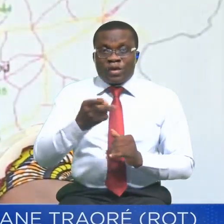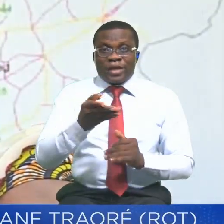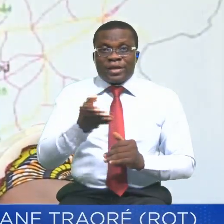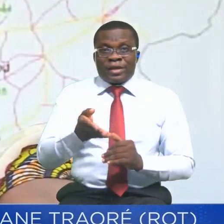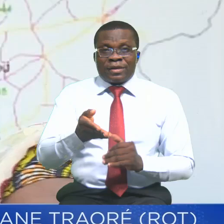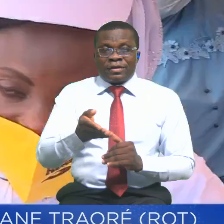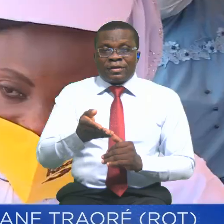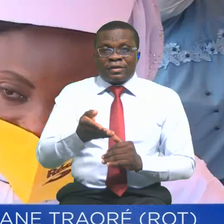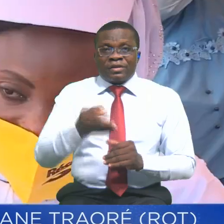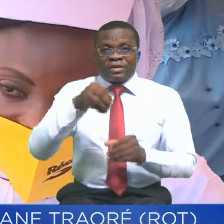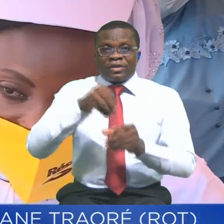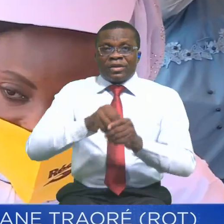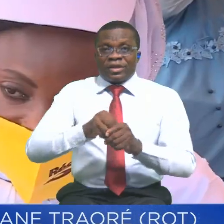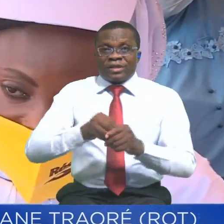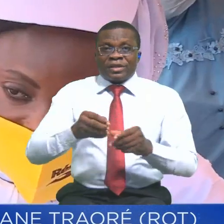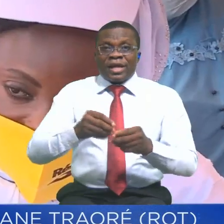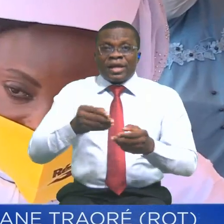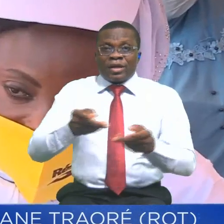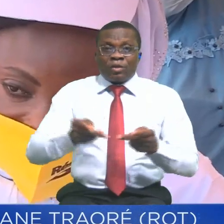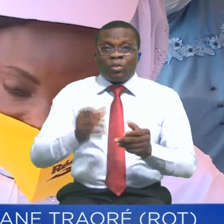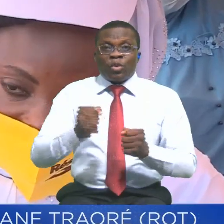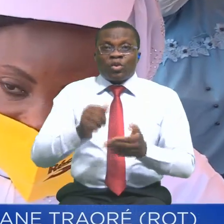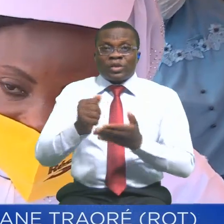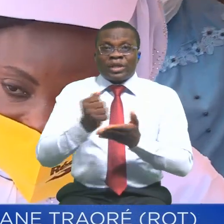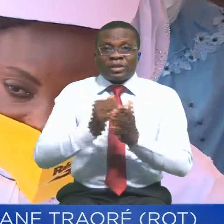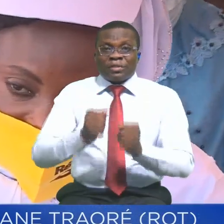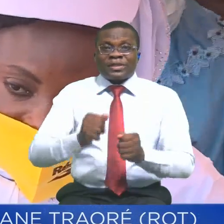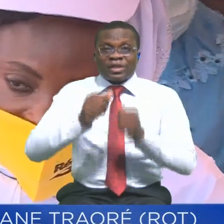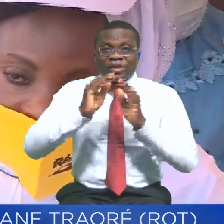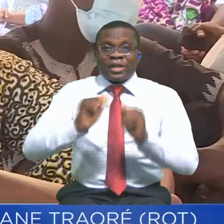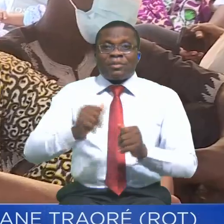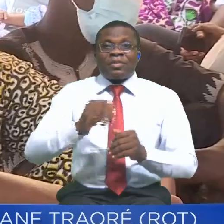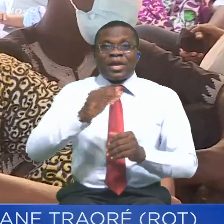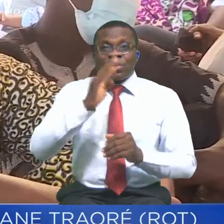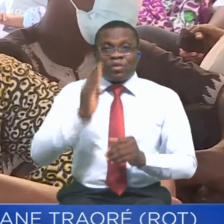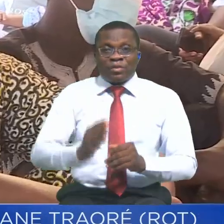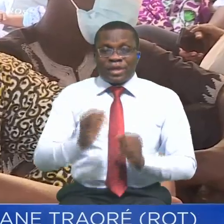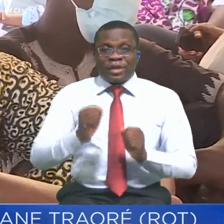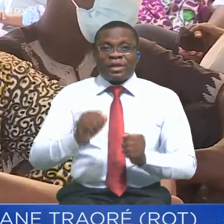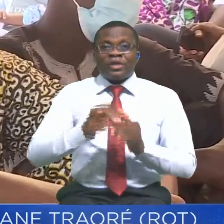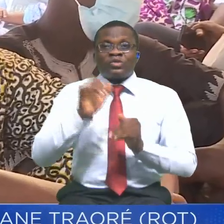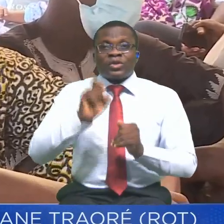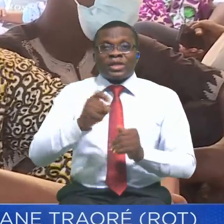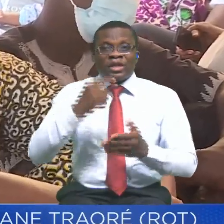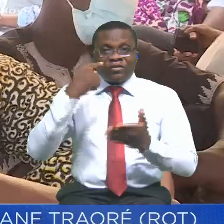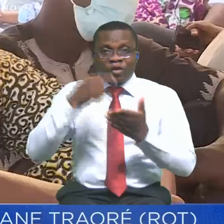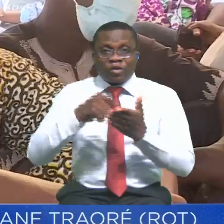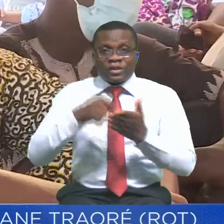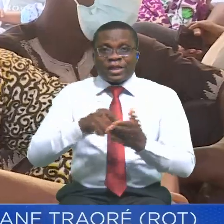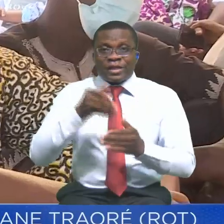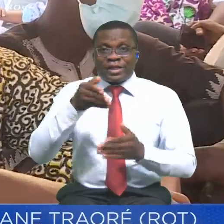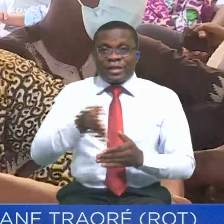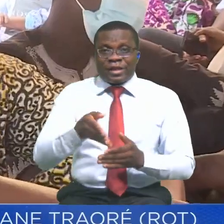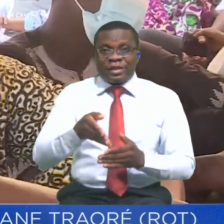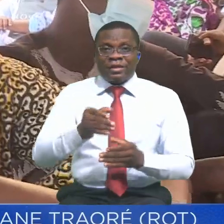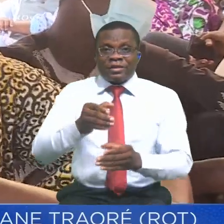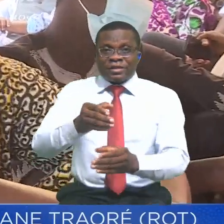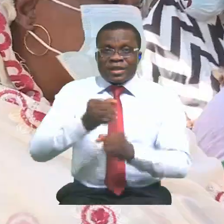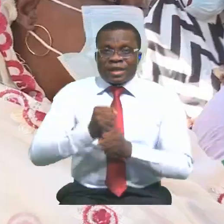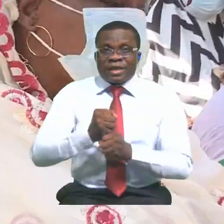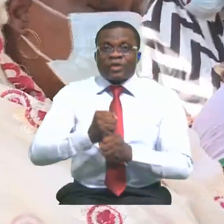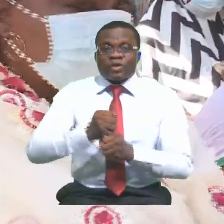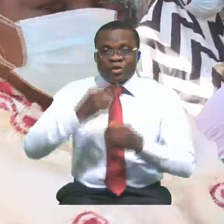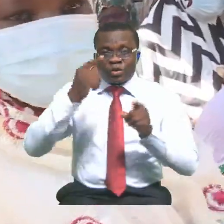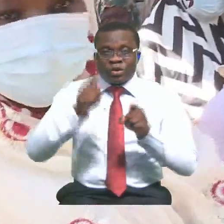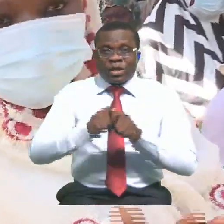Traoré dans la peau des ambassadeurs de la paix au Bénin. La noblesse de cette action pacifiste a reçu